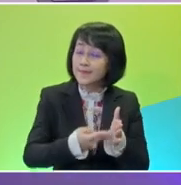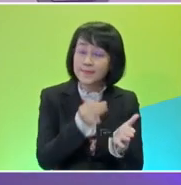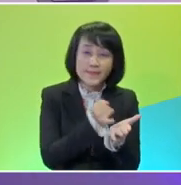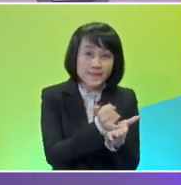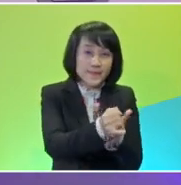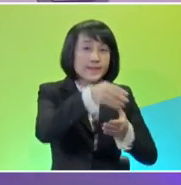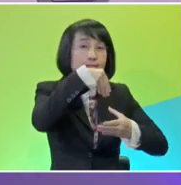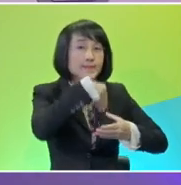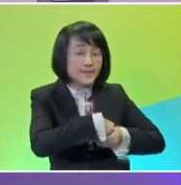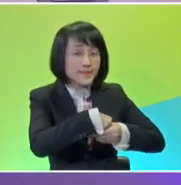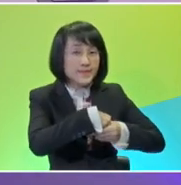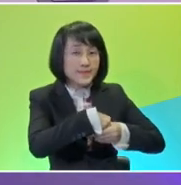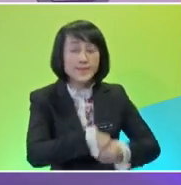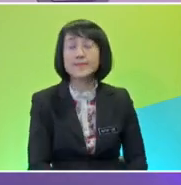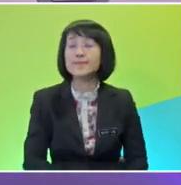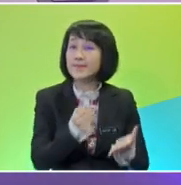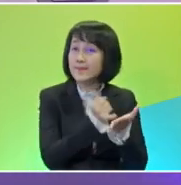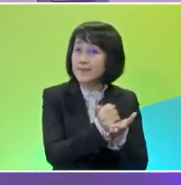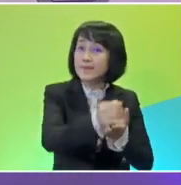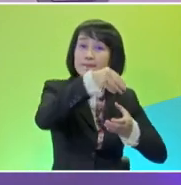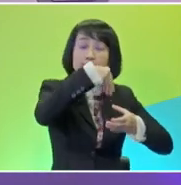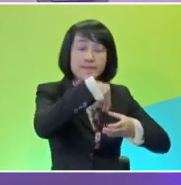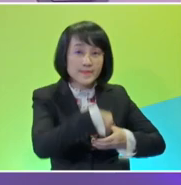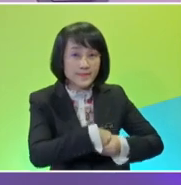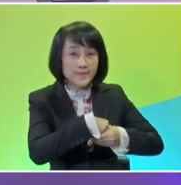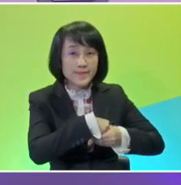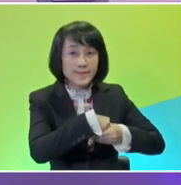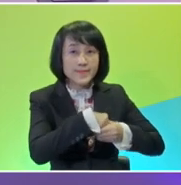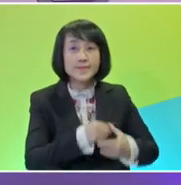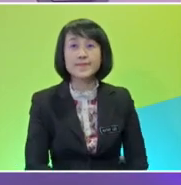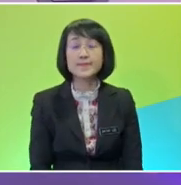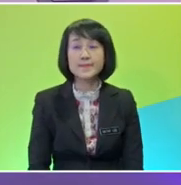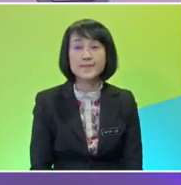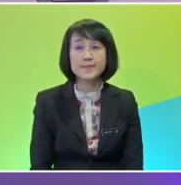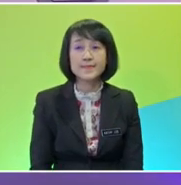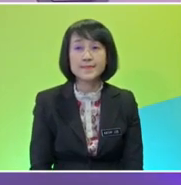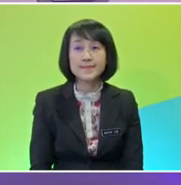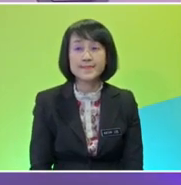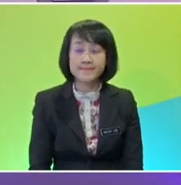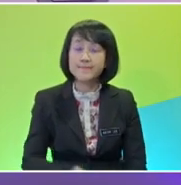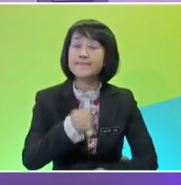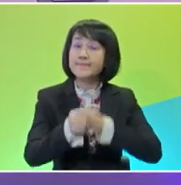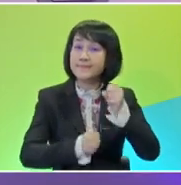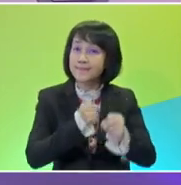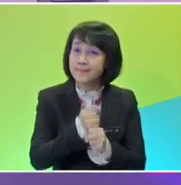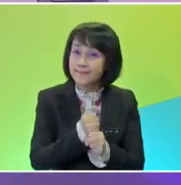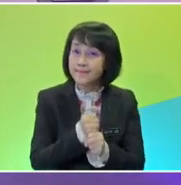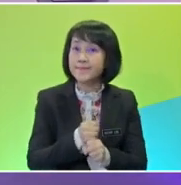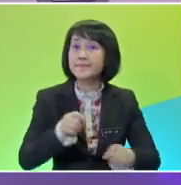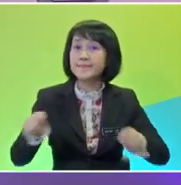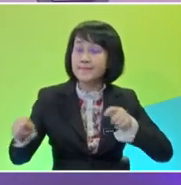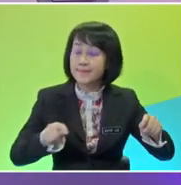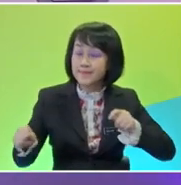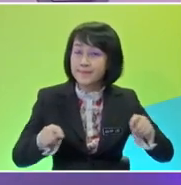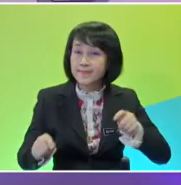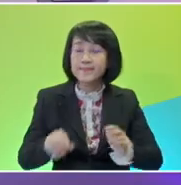dalam lain integrity ini merupakan tingkah laku cerminan tingkah laku